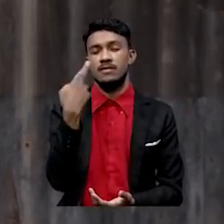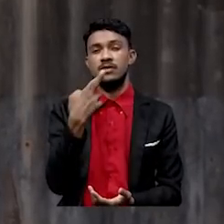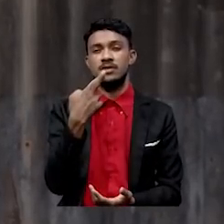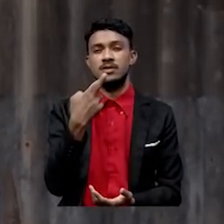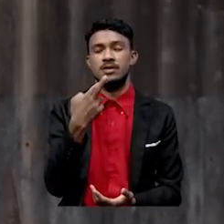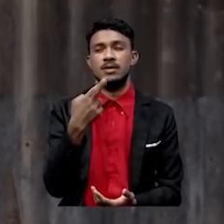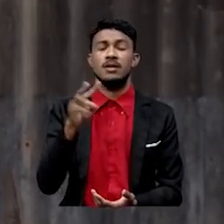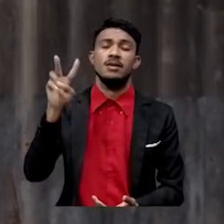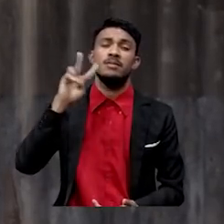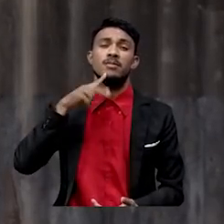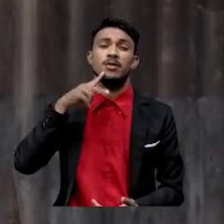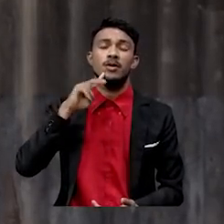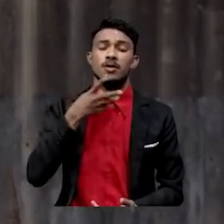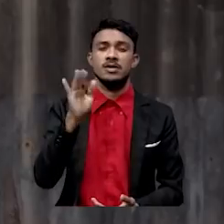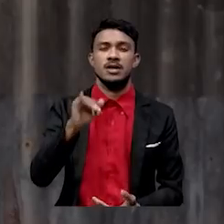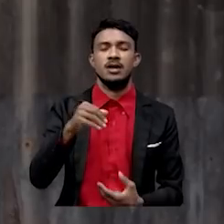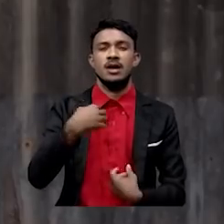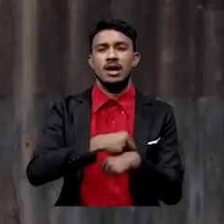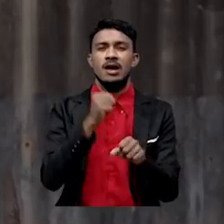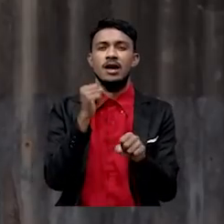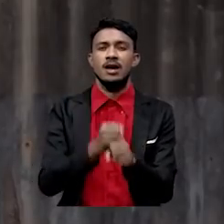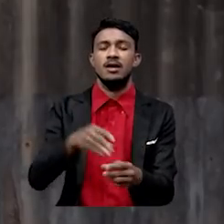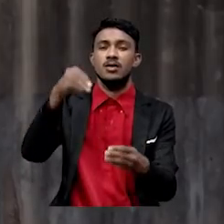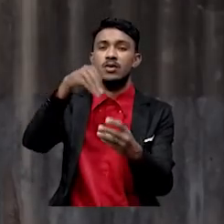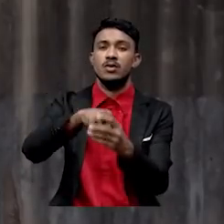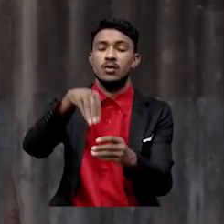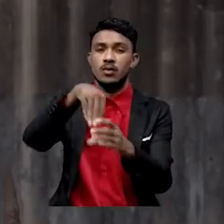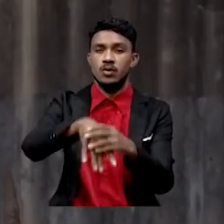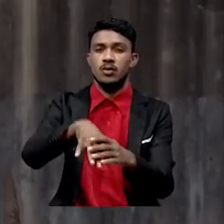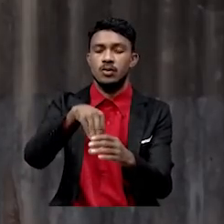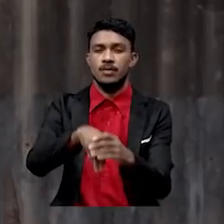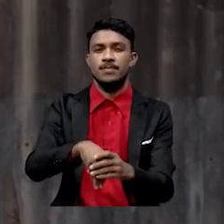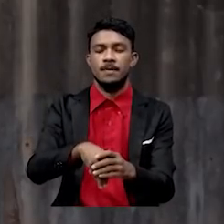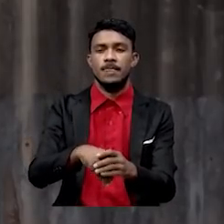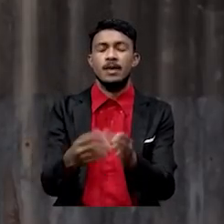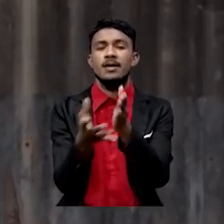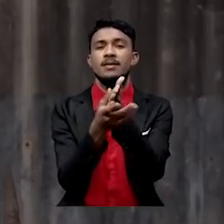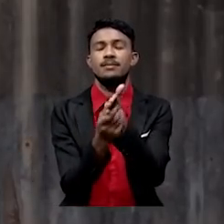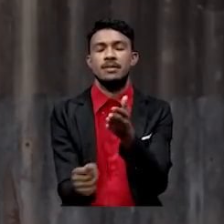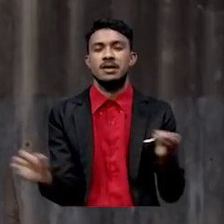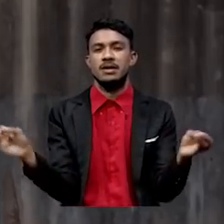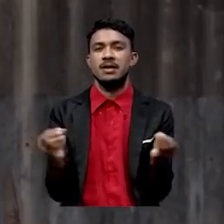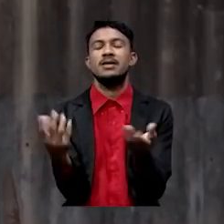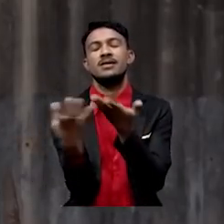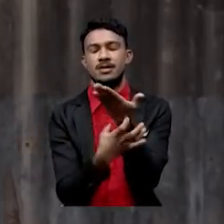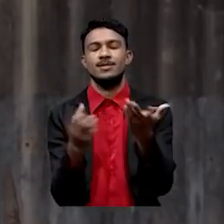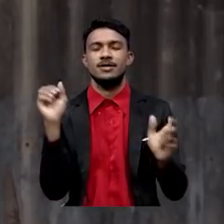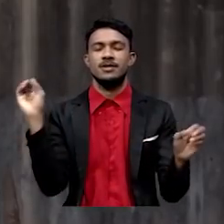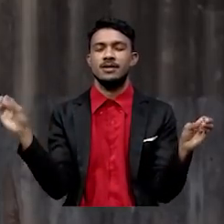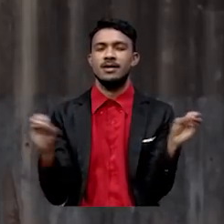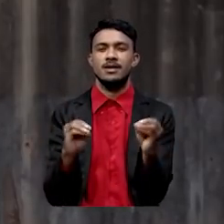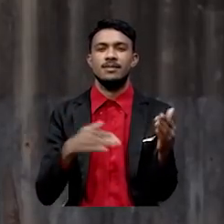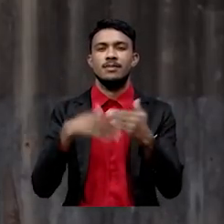modus saya nasi kami halo rasi kintal uang seram kuda itu na dia gitu kalau mina lah dah ni masalah masalah.